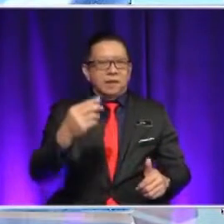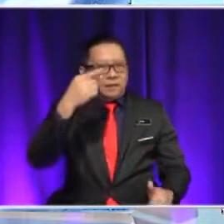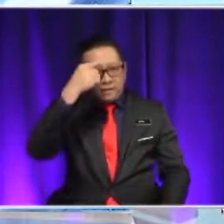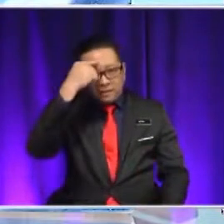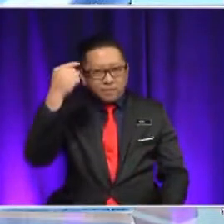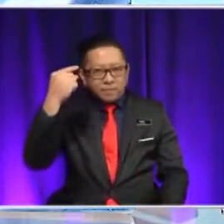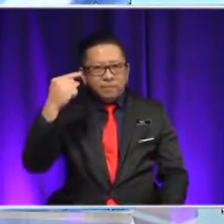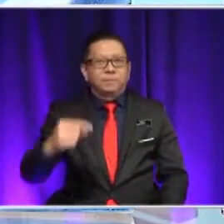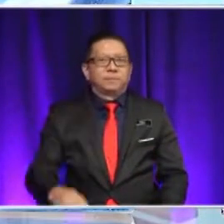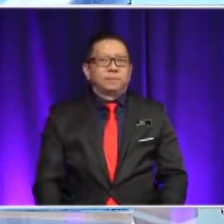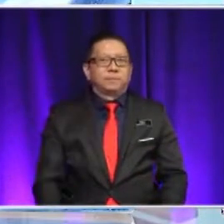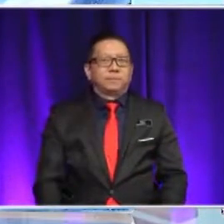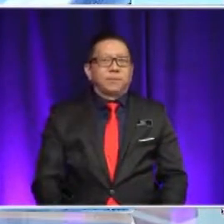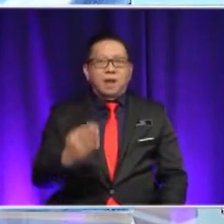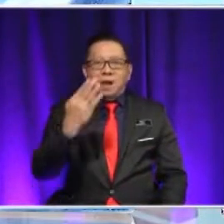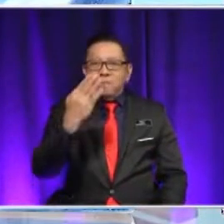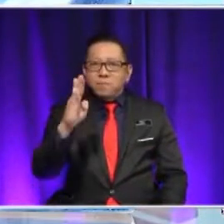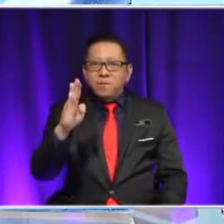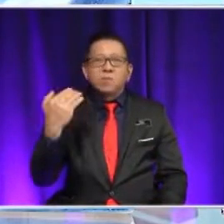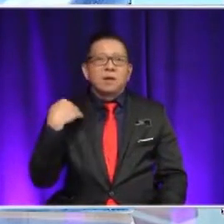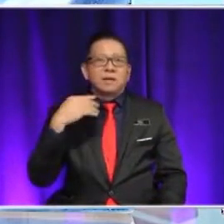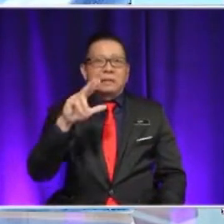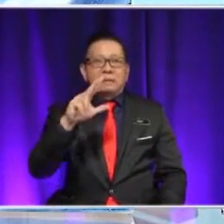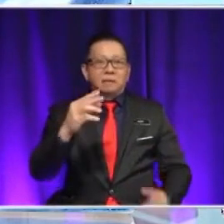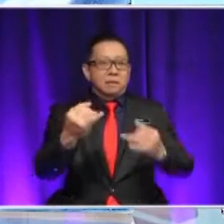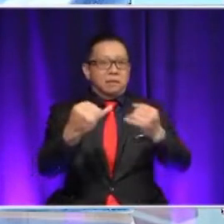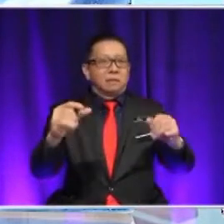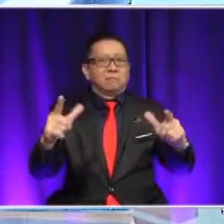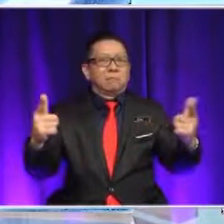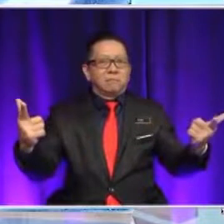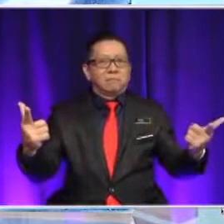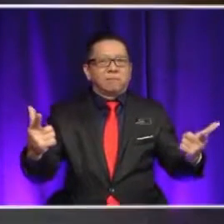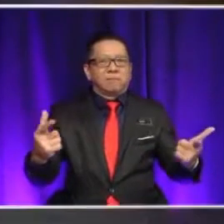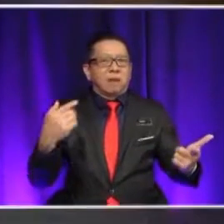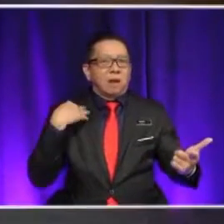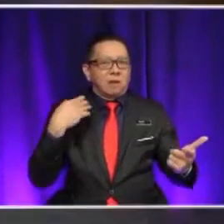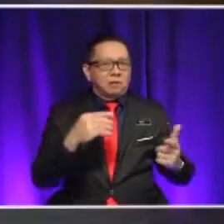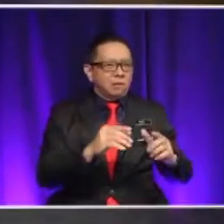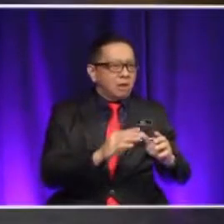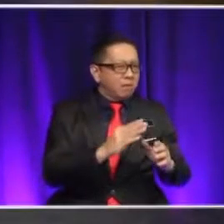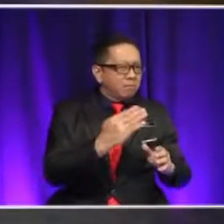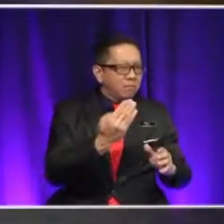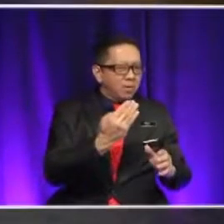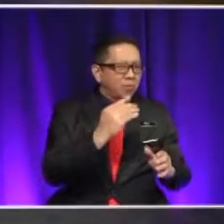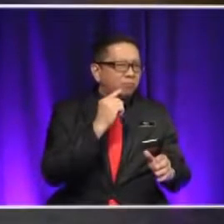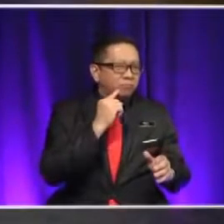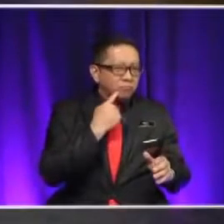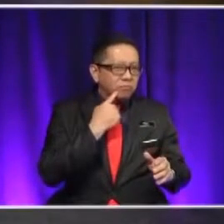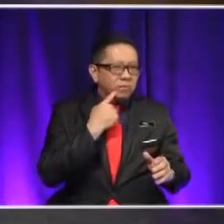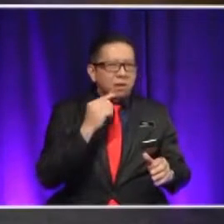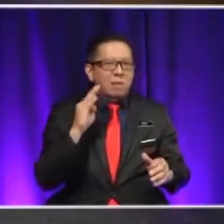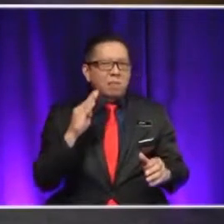tengok-tengok biru ada perbedaan kepekatan betul ada yang biru cerah gelap